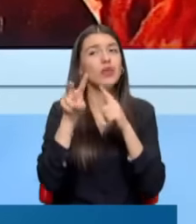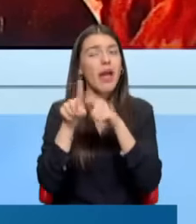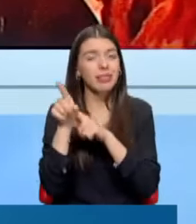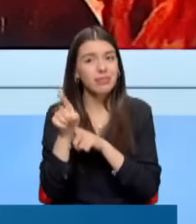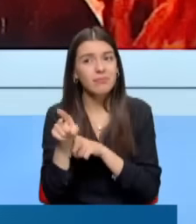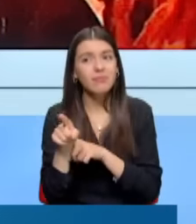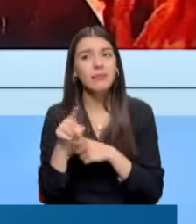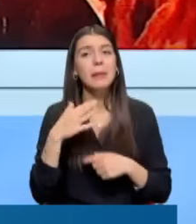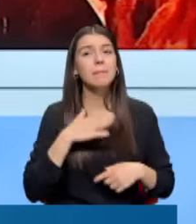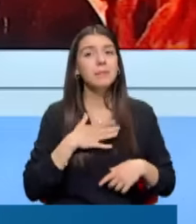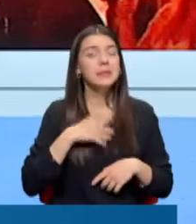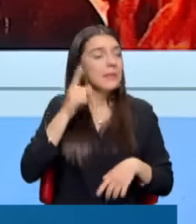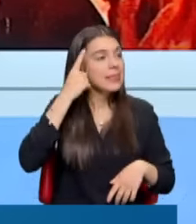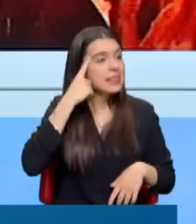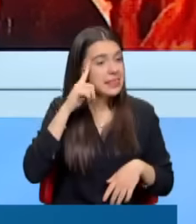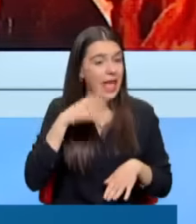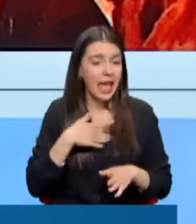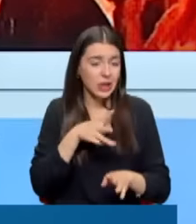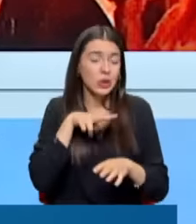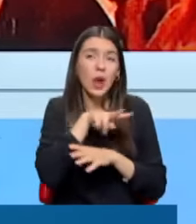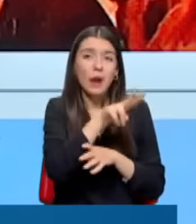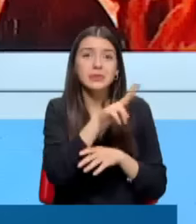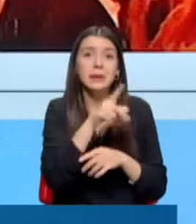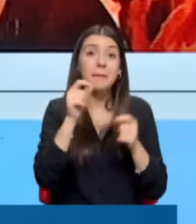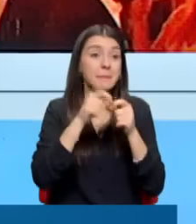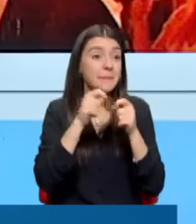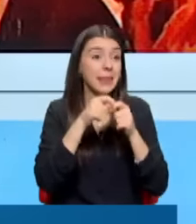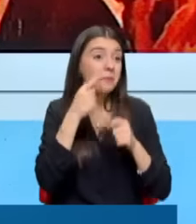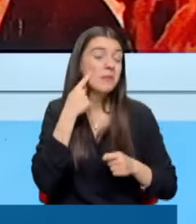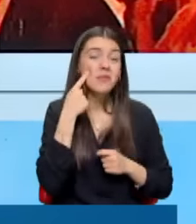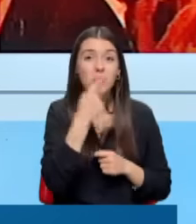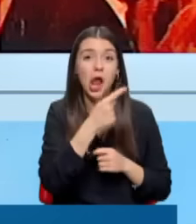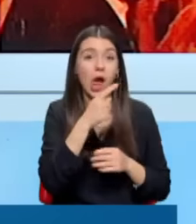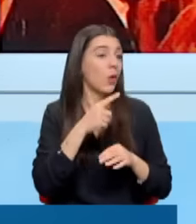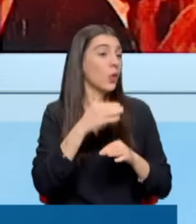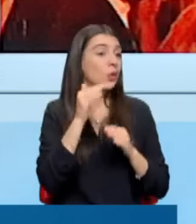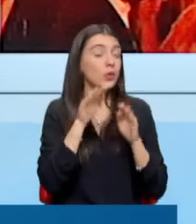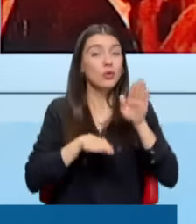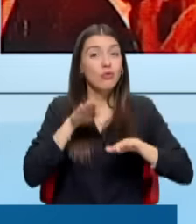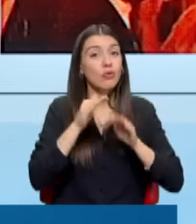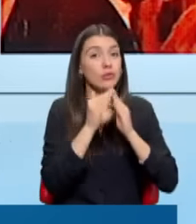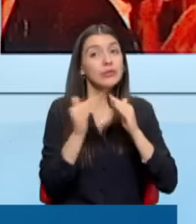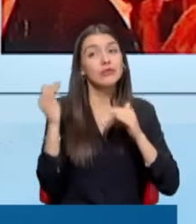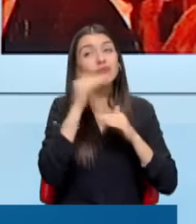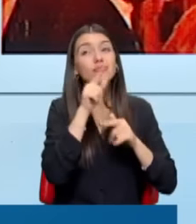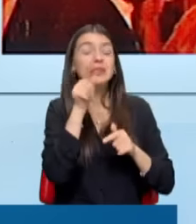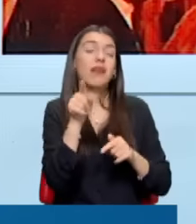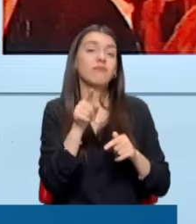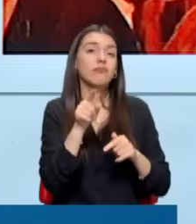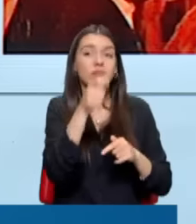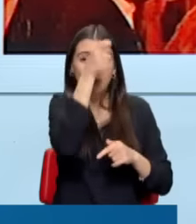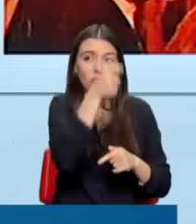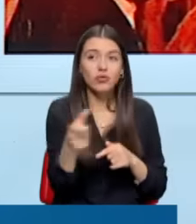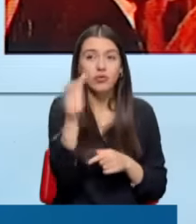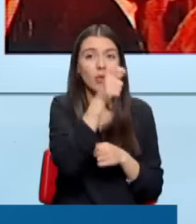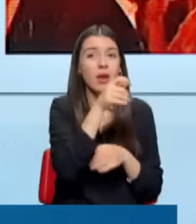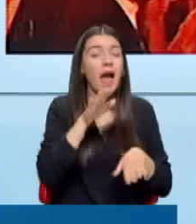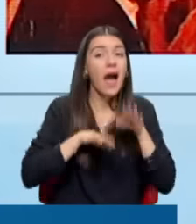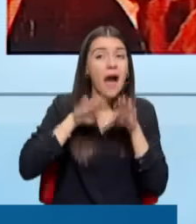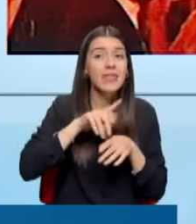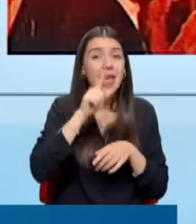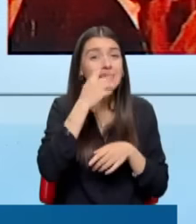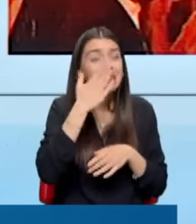tek dayanağımız bilimin gösterdiği doğrular ve hukukun üstünlüğüdür. Türkiye Cumhuriyeti adaletinden de tek beklentimiz bu